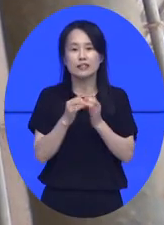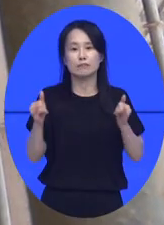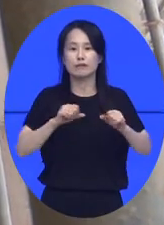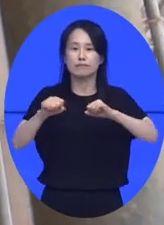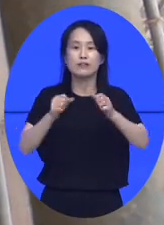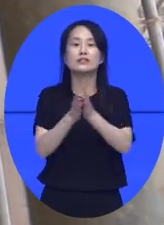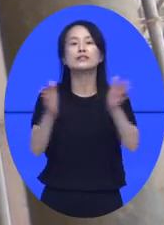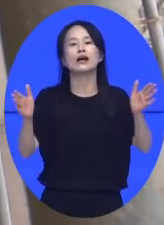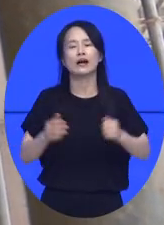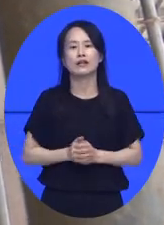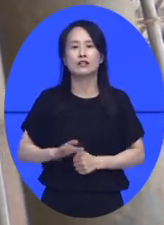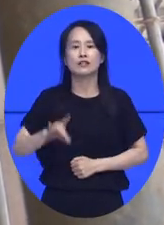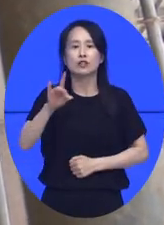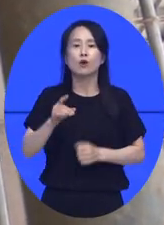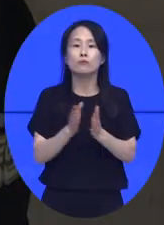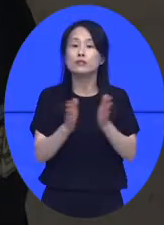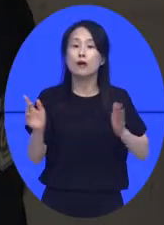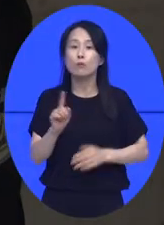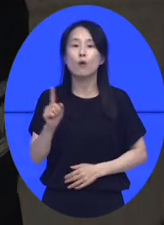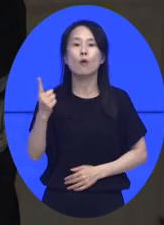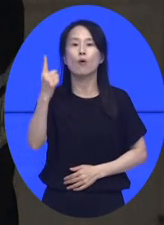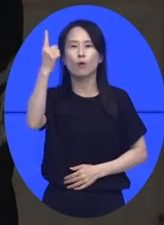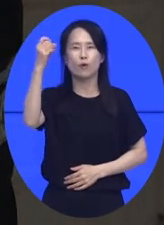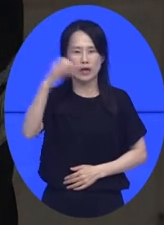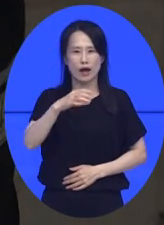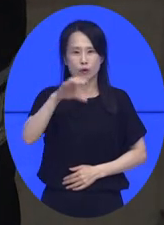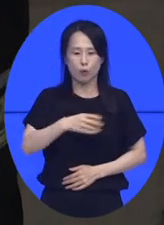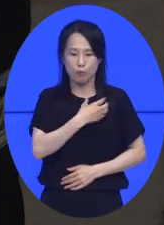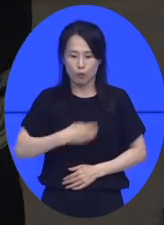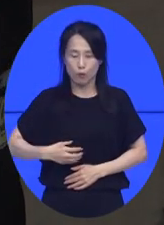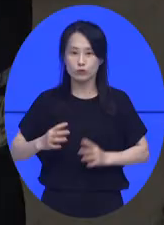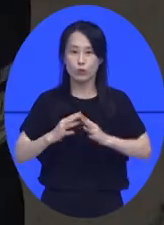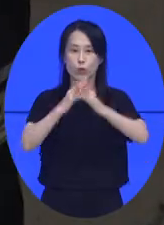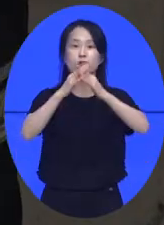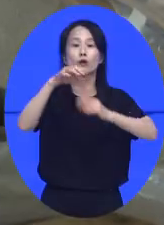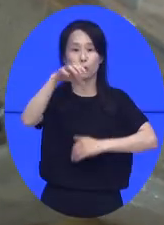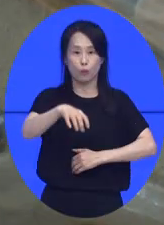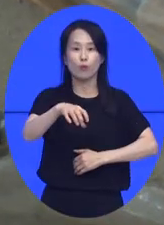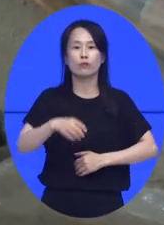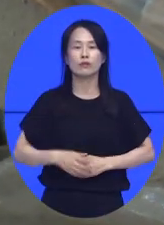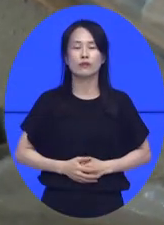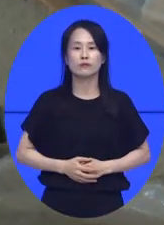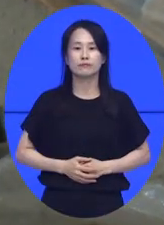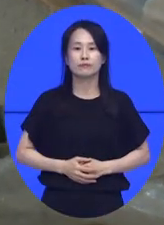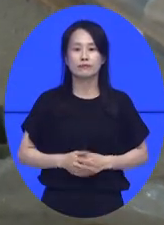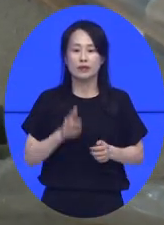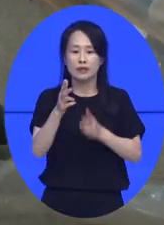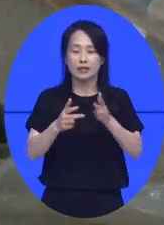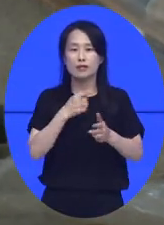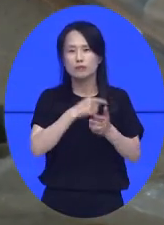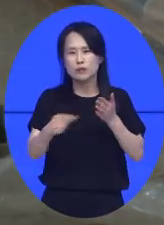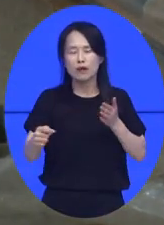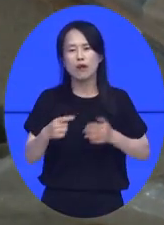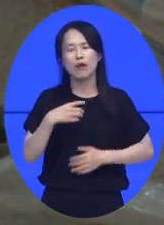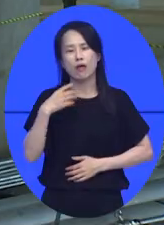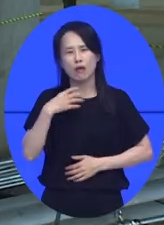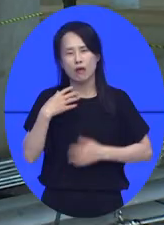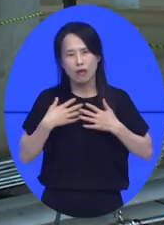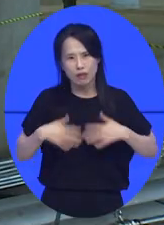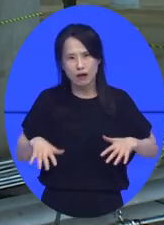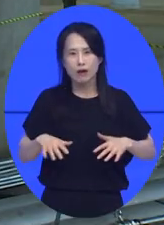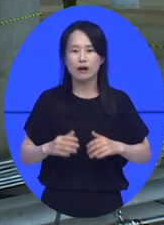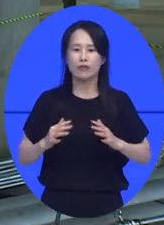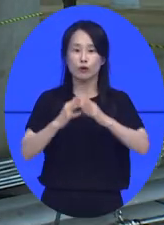첫 시작으로 고양시 일산동구 보건소 신축 현장을 찾았습니다. 산업재해 특히 취약한 건설